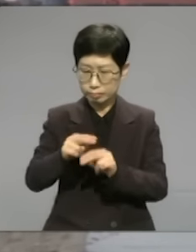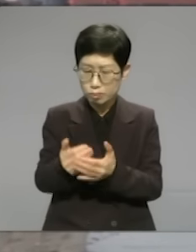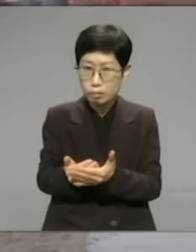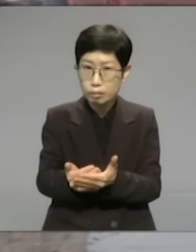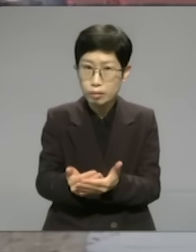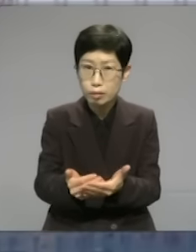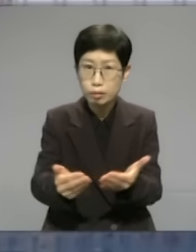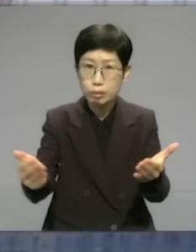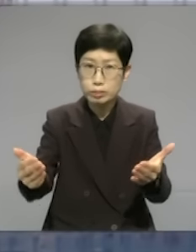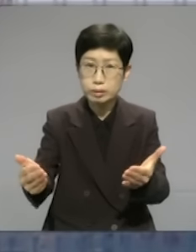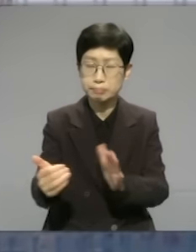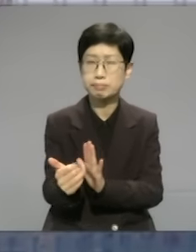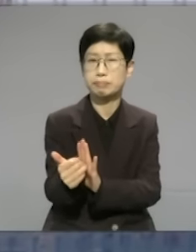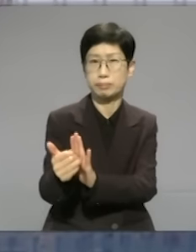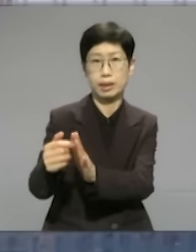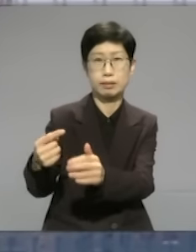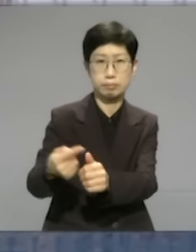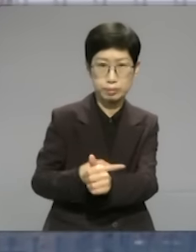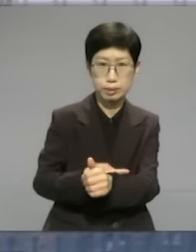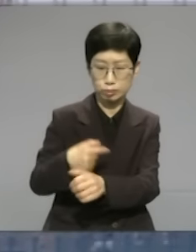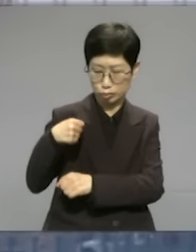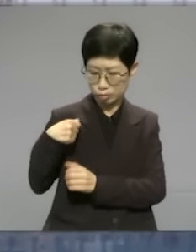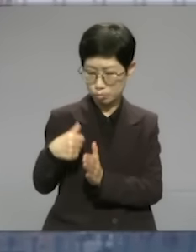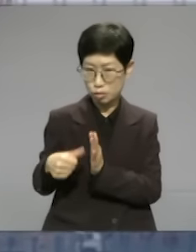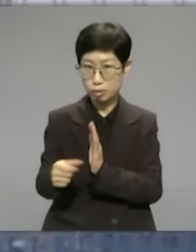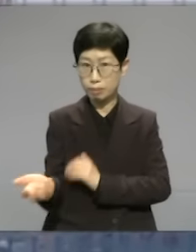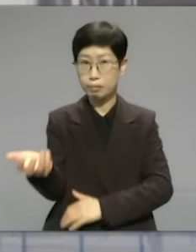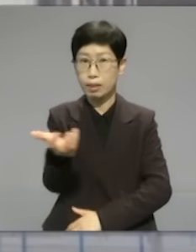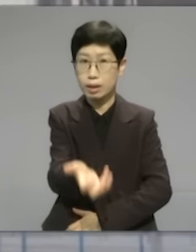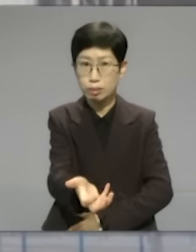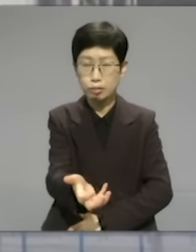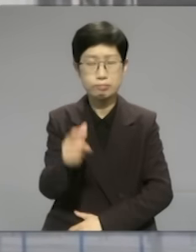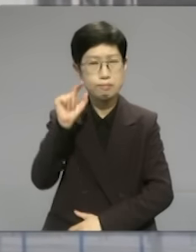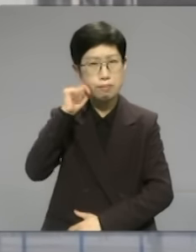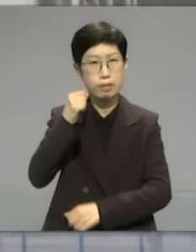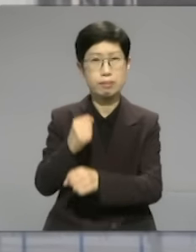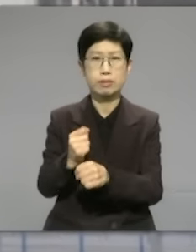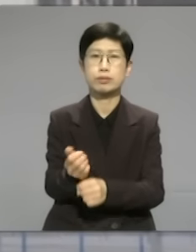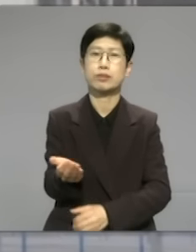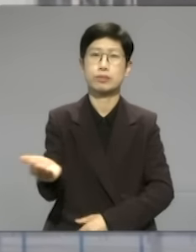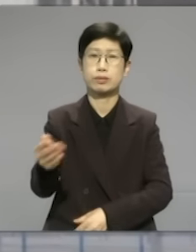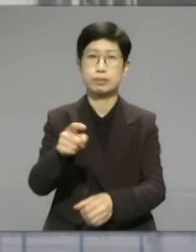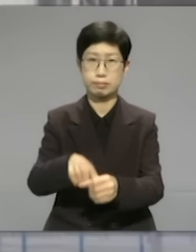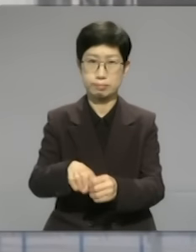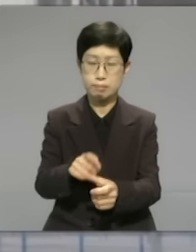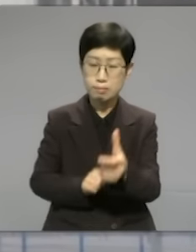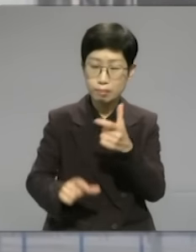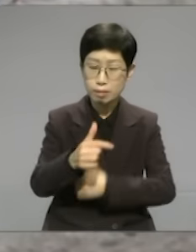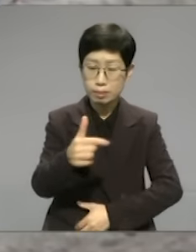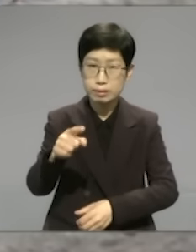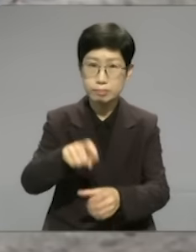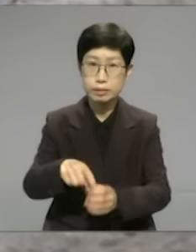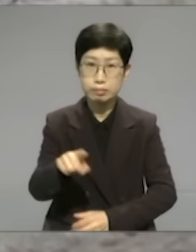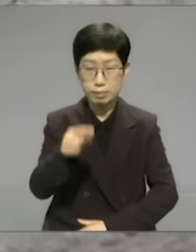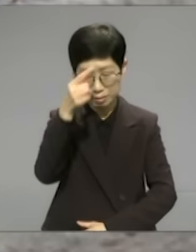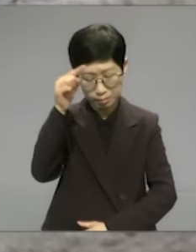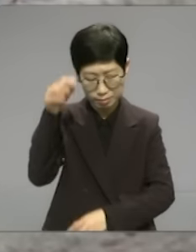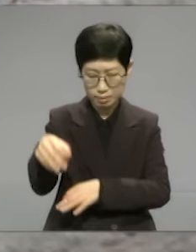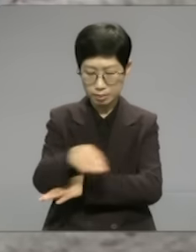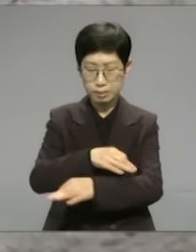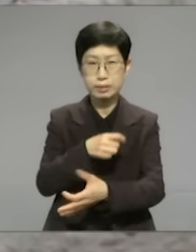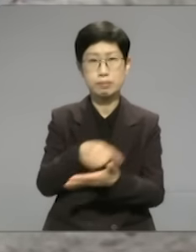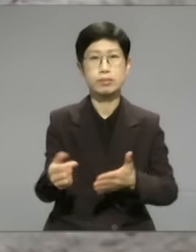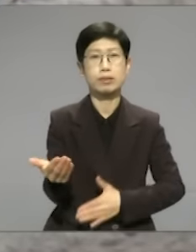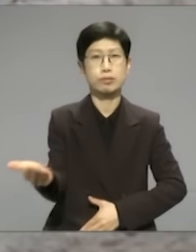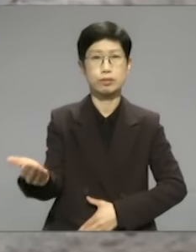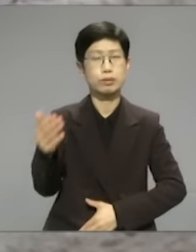주어 대규모 군대와 군수품 이동을 어렵게 하려는 겁니다. 더큰 목적은 러시아 경제에 타격을 주겠다는